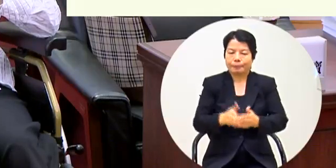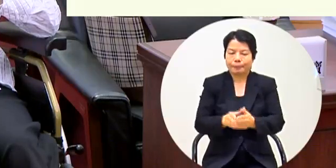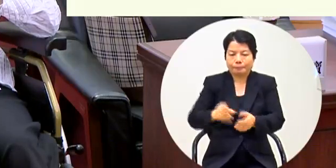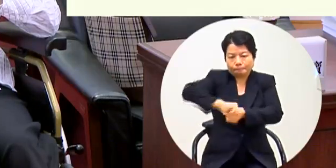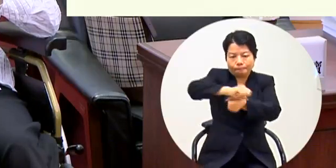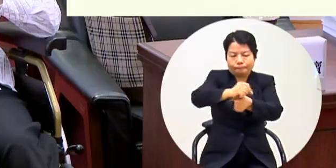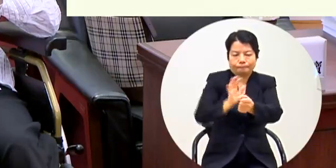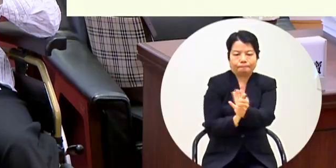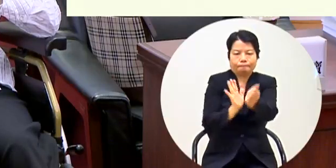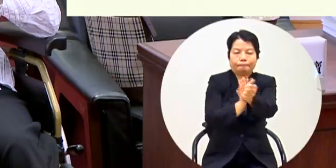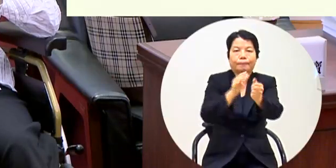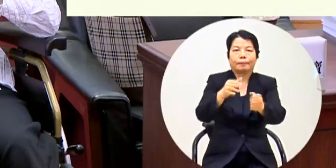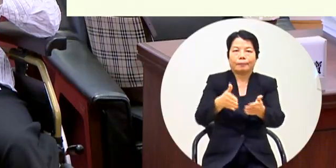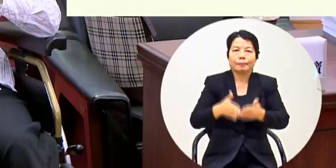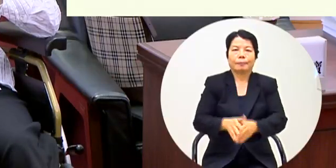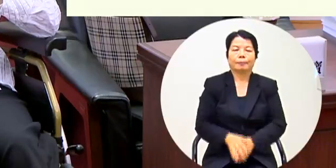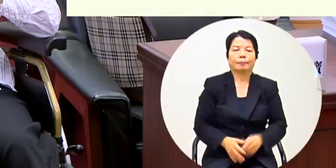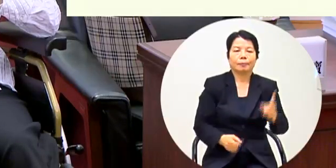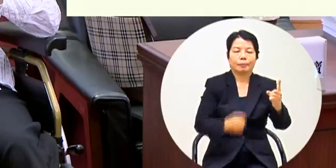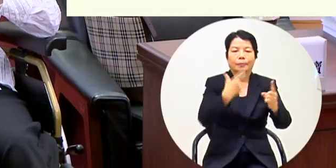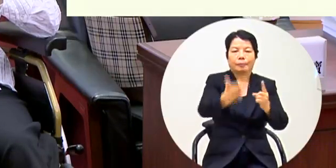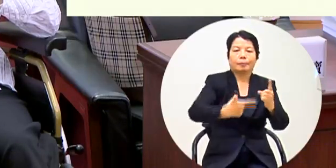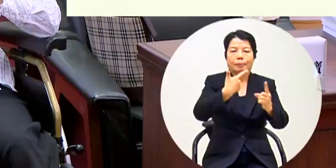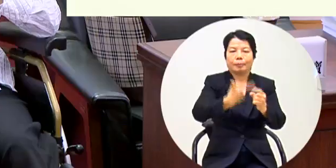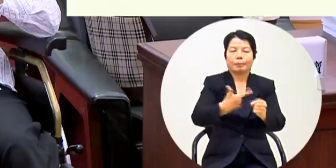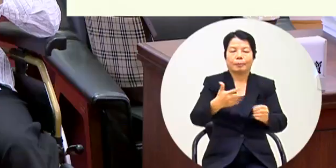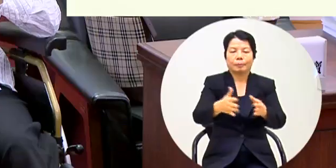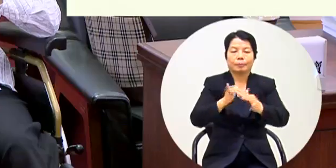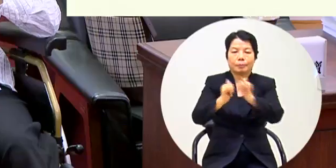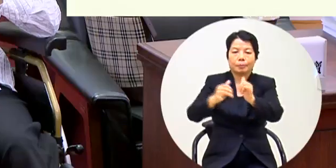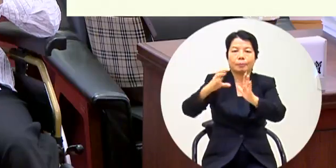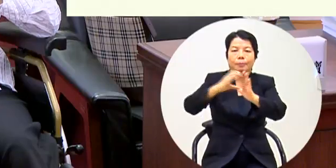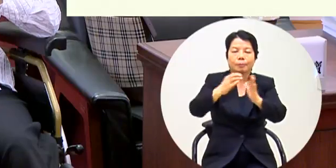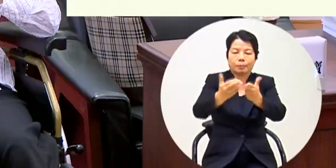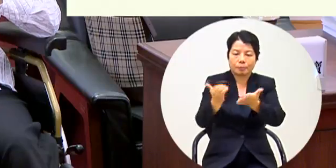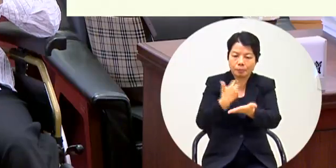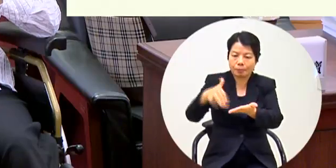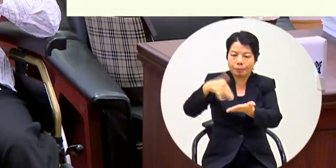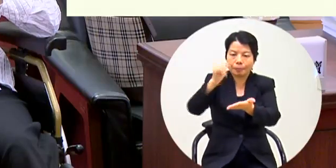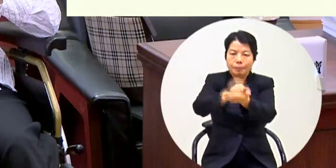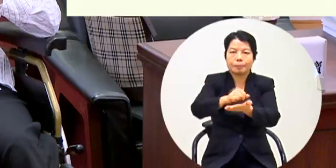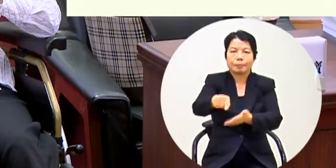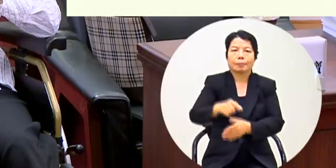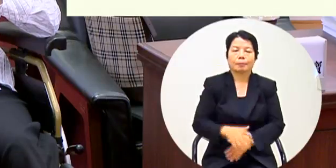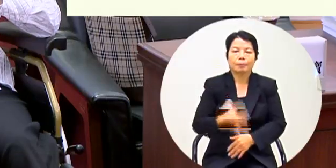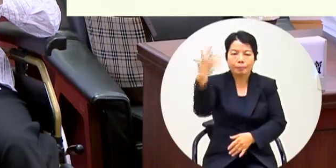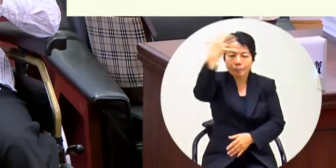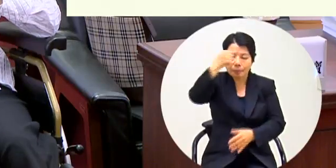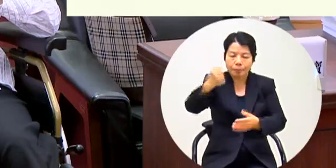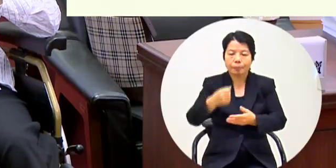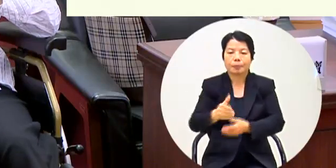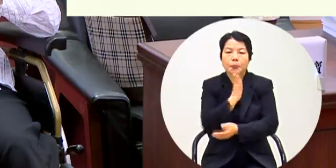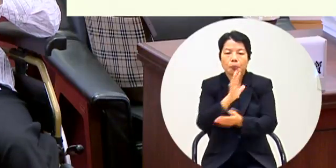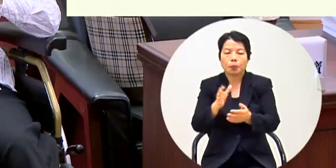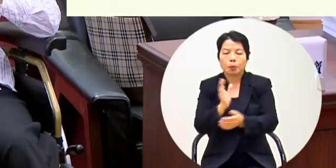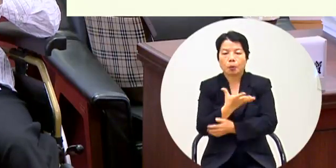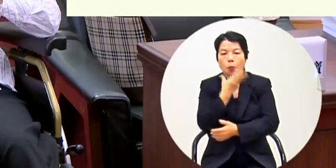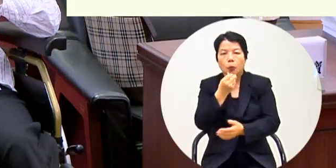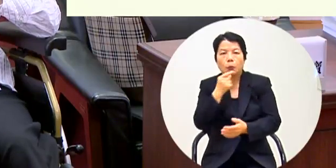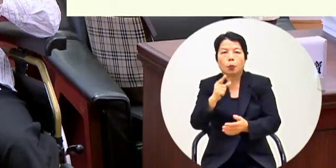106年社会局所编列的预算里头啊，老人福利业务预算大概已经高达